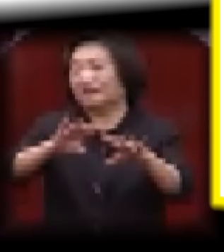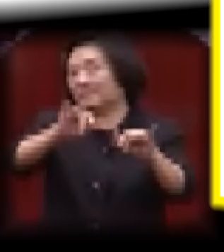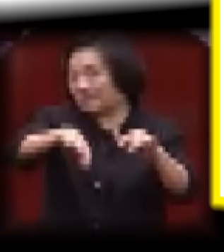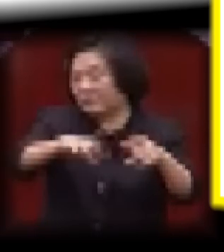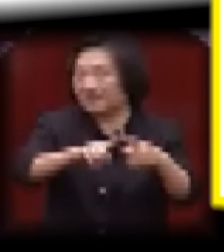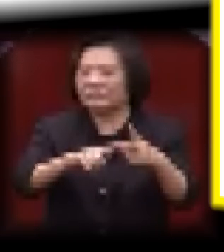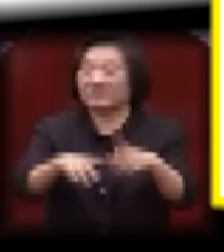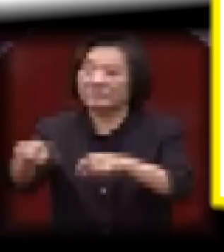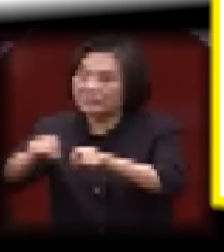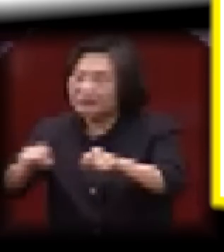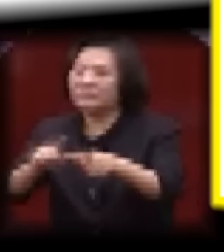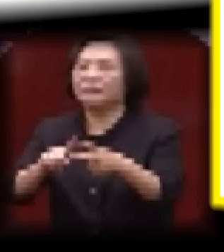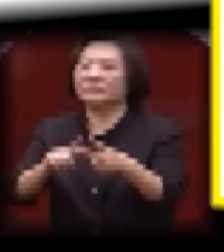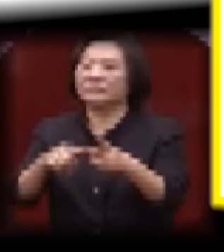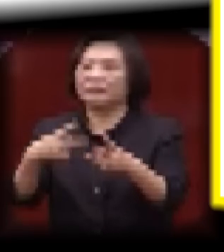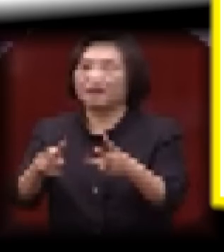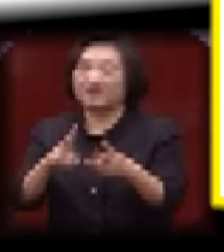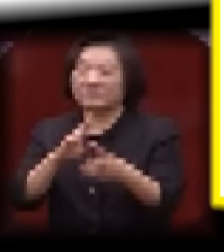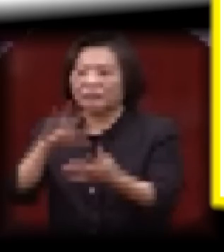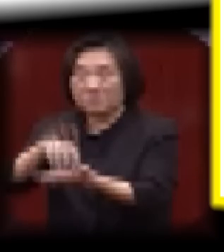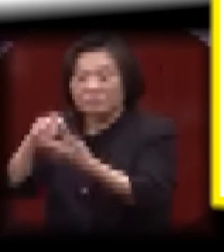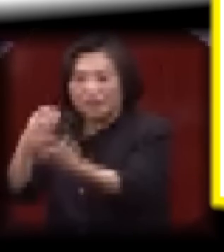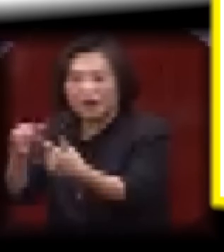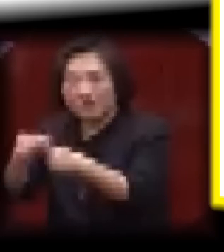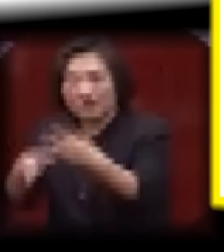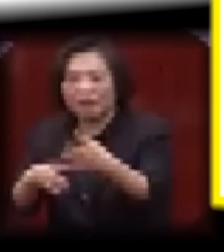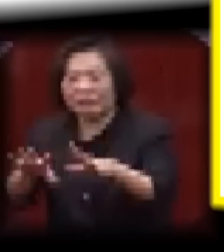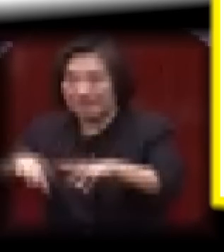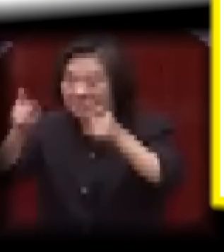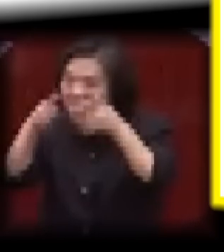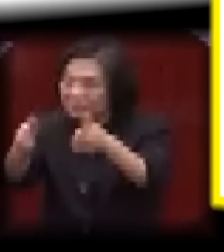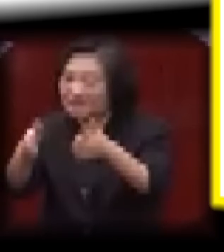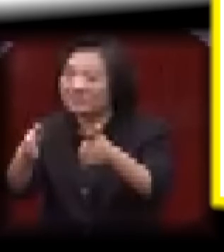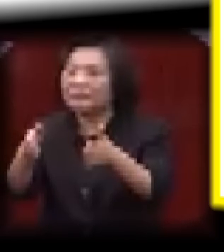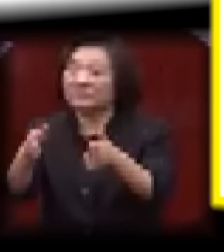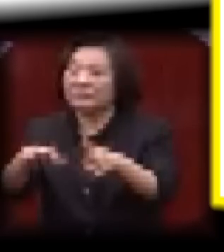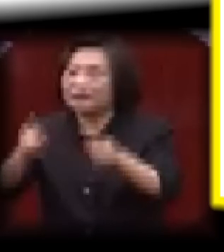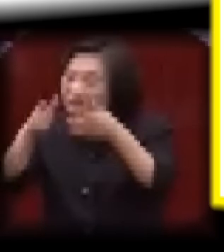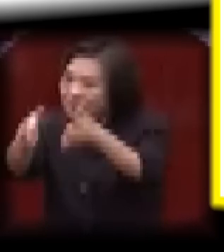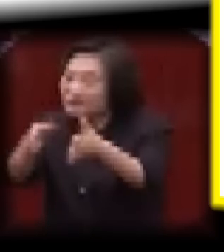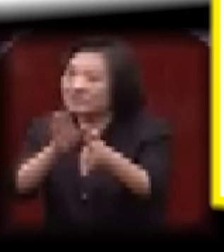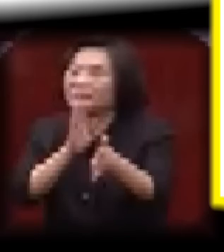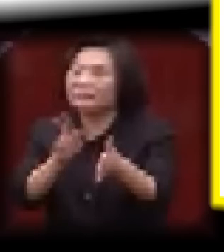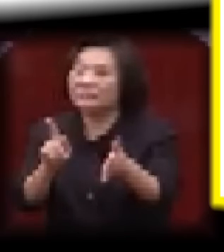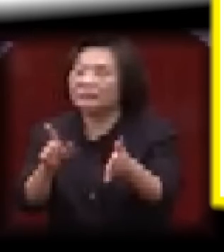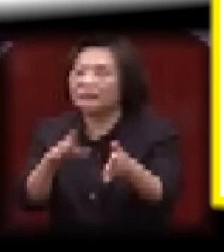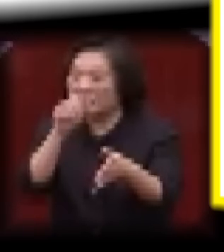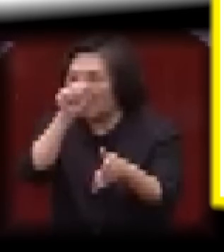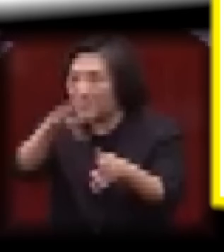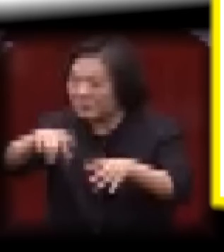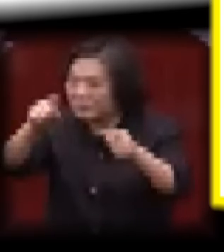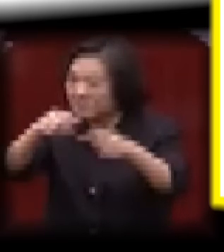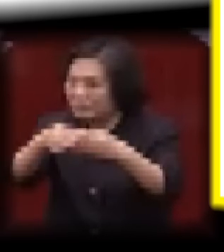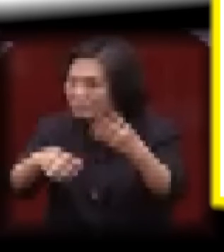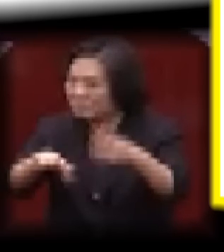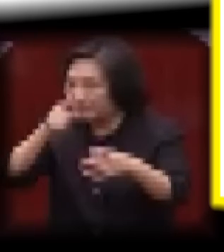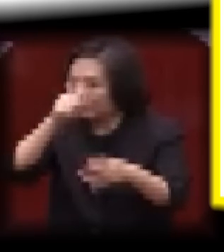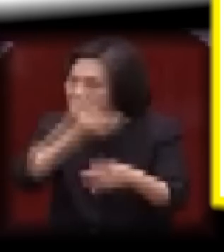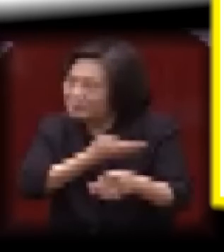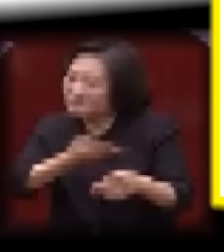新计划及单元的划定基准，优先推动公办都更的容奖项目的明确化跟可预